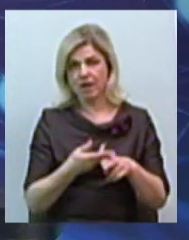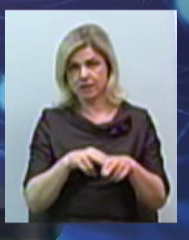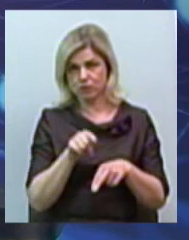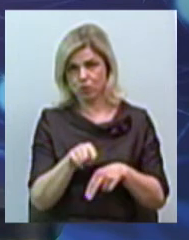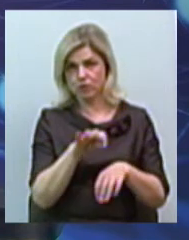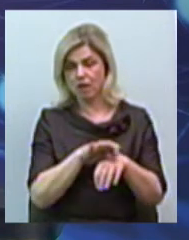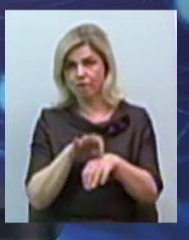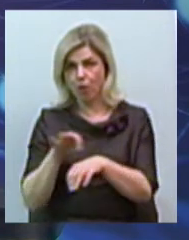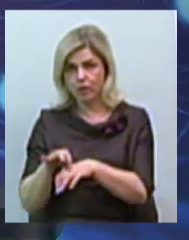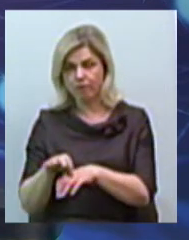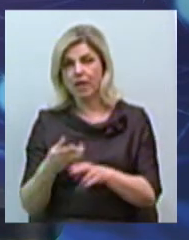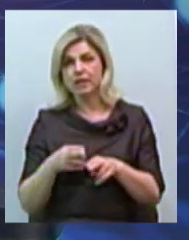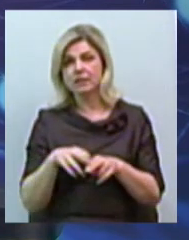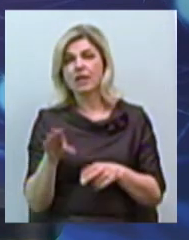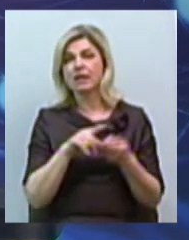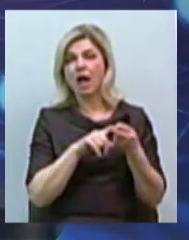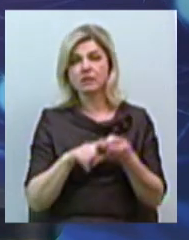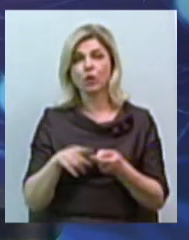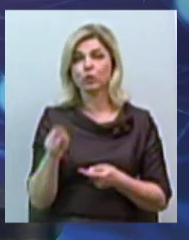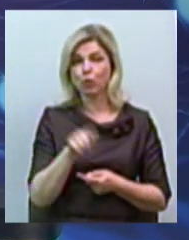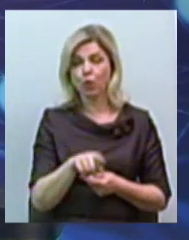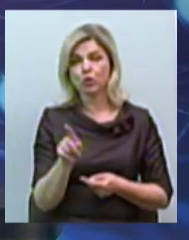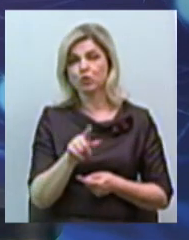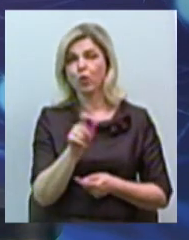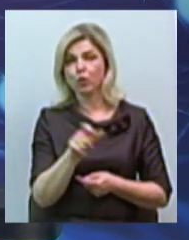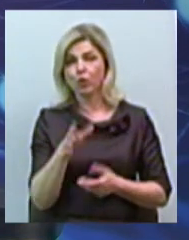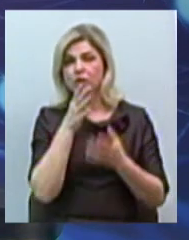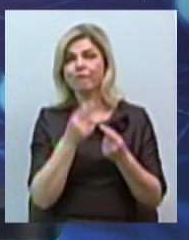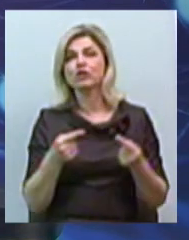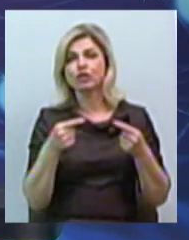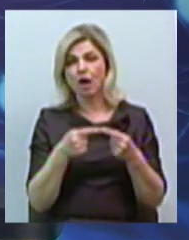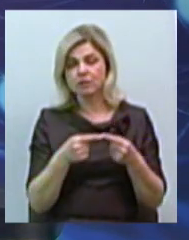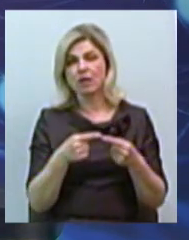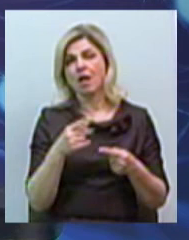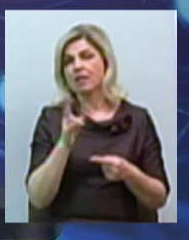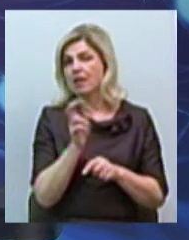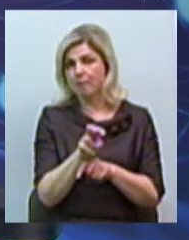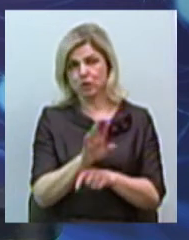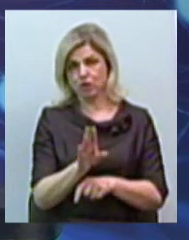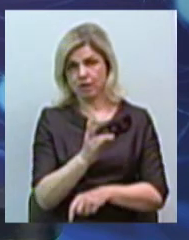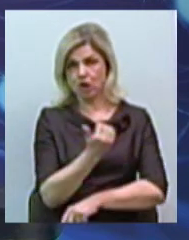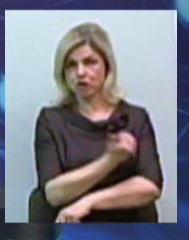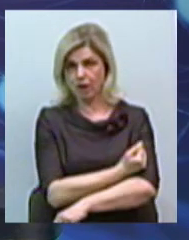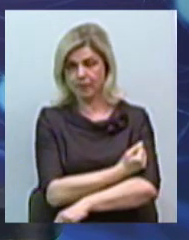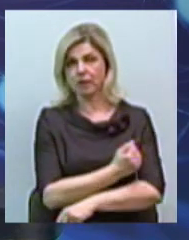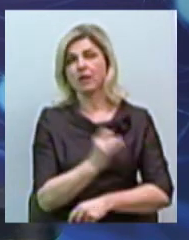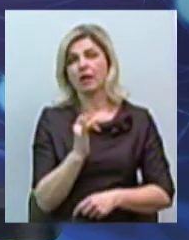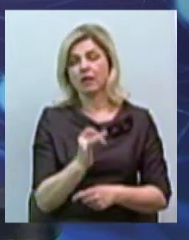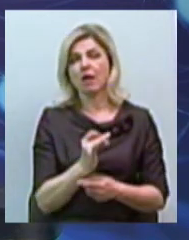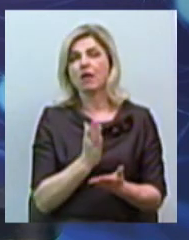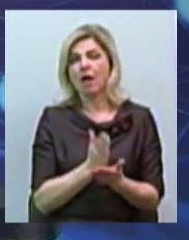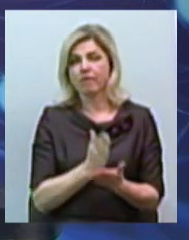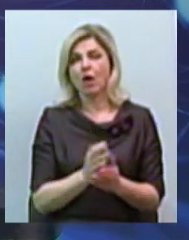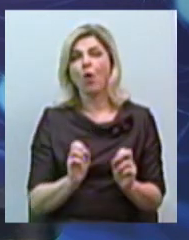захворювання. Це все наслідок того, що люди вчасно були нащеплювані. І вони становлять загрозу